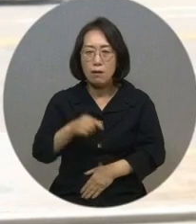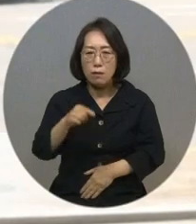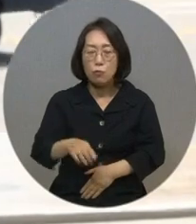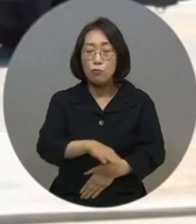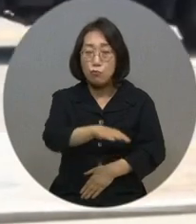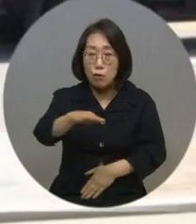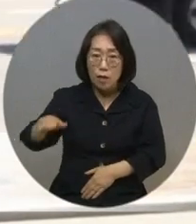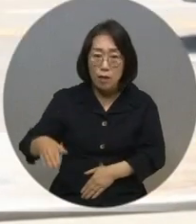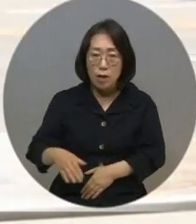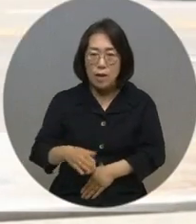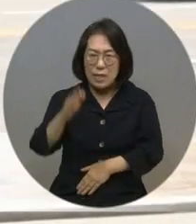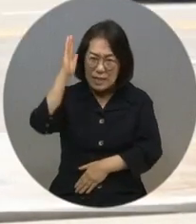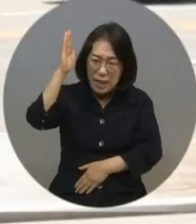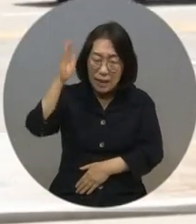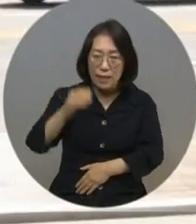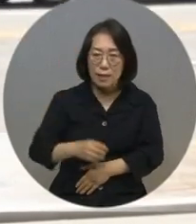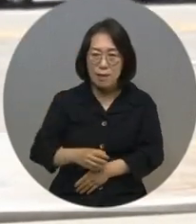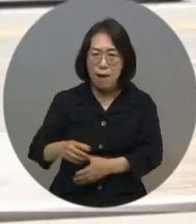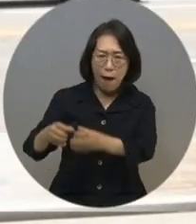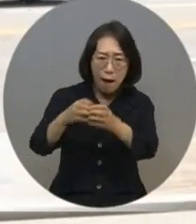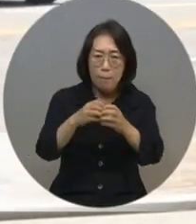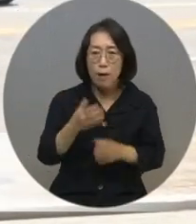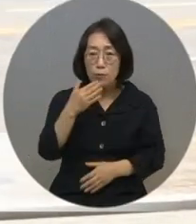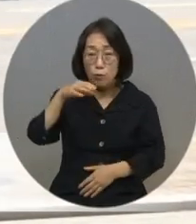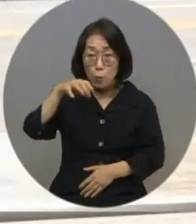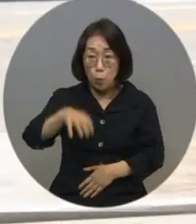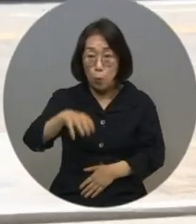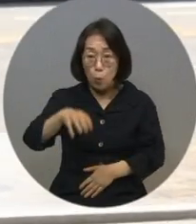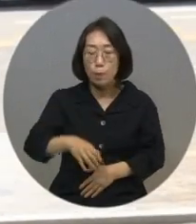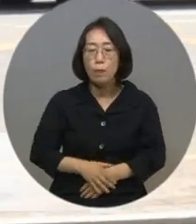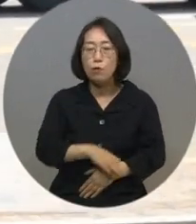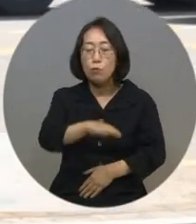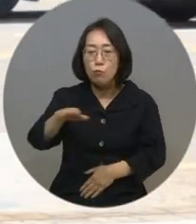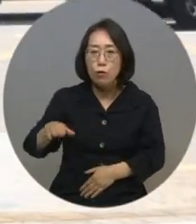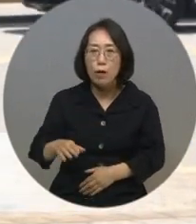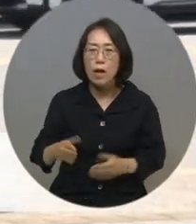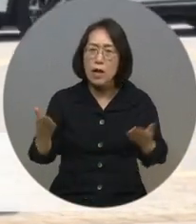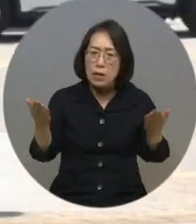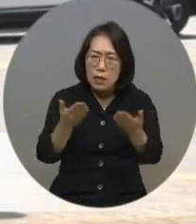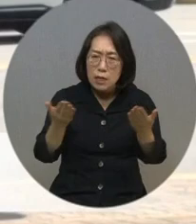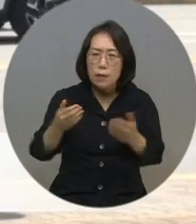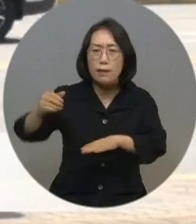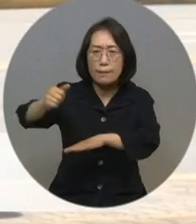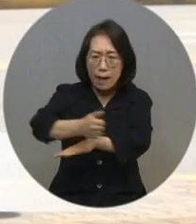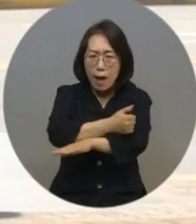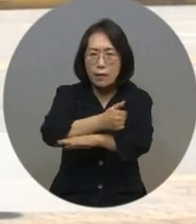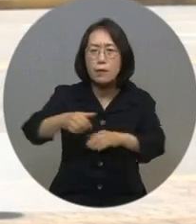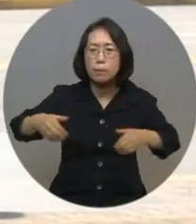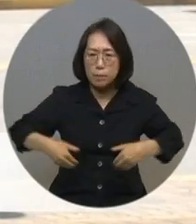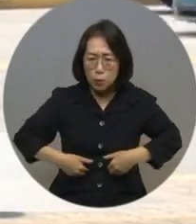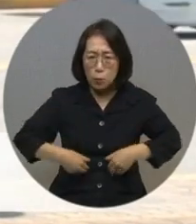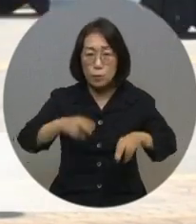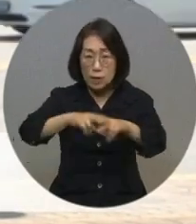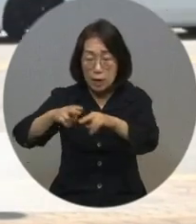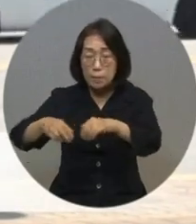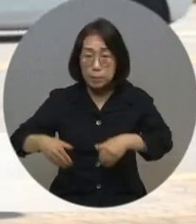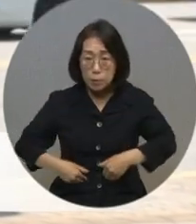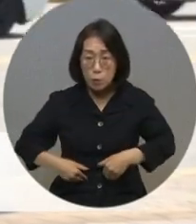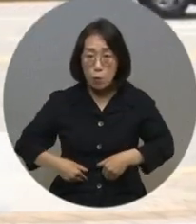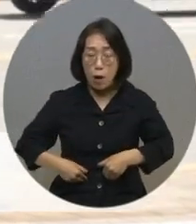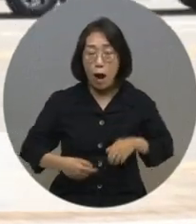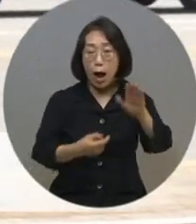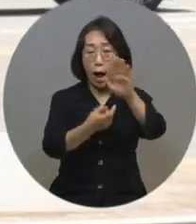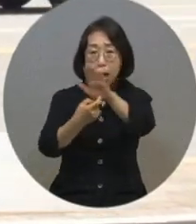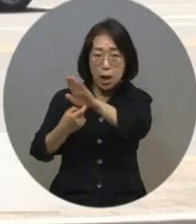우리들이 목소리를 낼 수 있는 자리를 마련하고 우리들이 노동이 우리들한테도 필요함을 알릴 수 있는